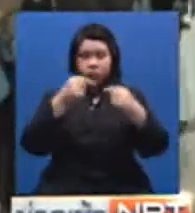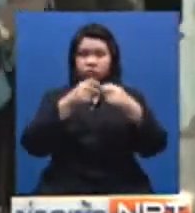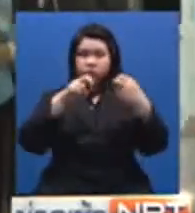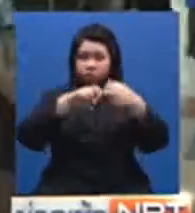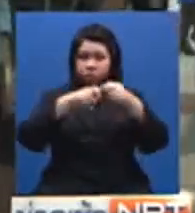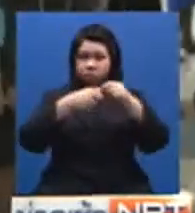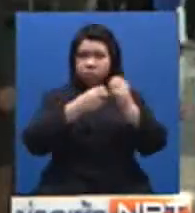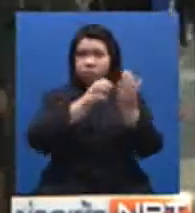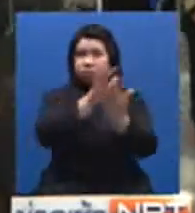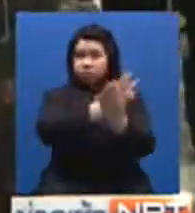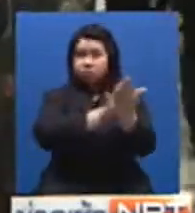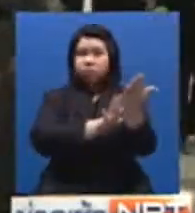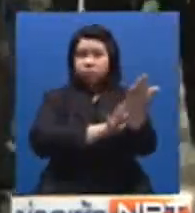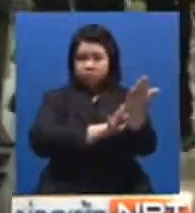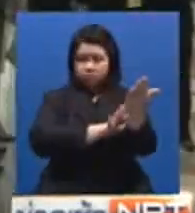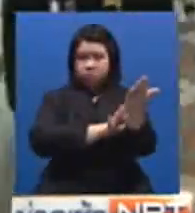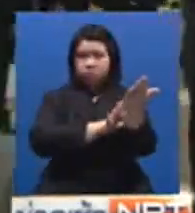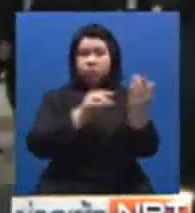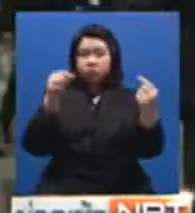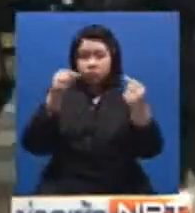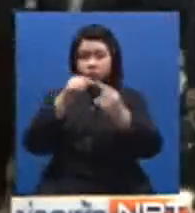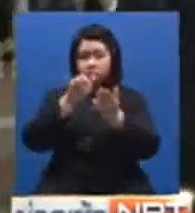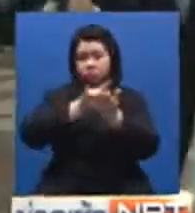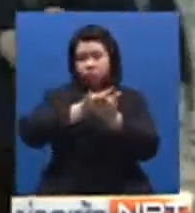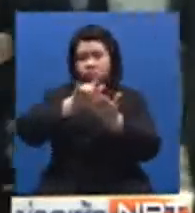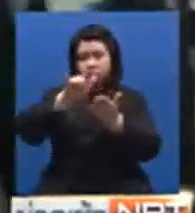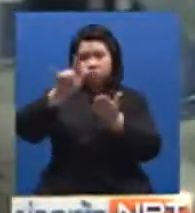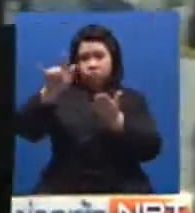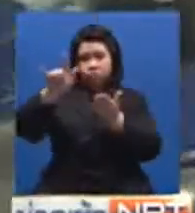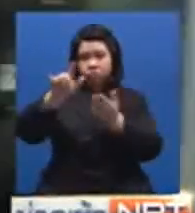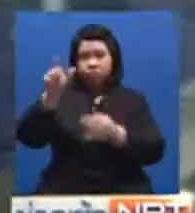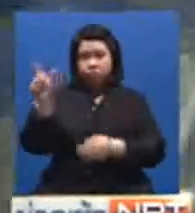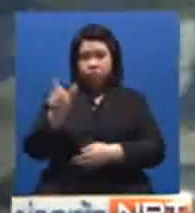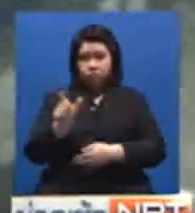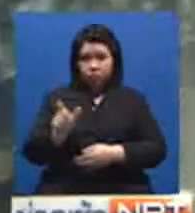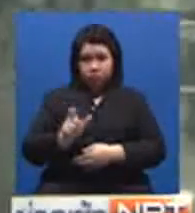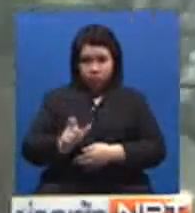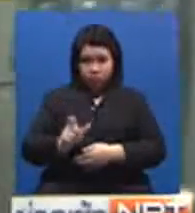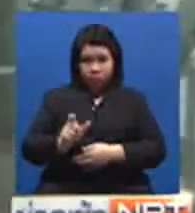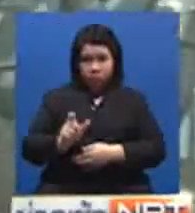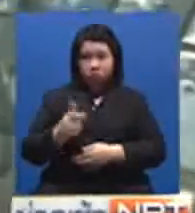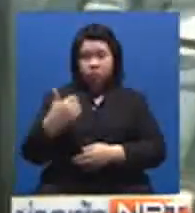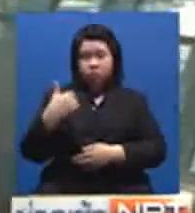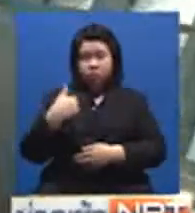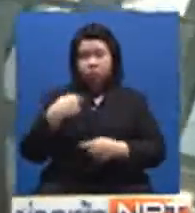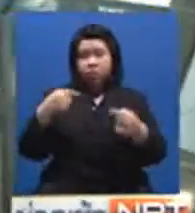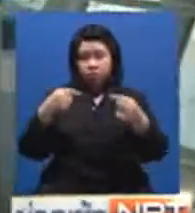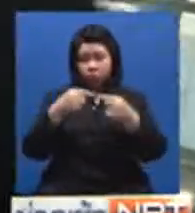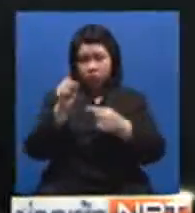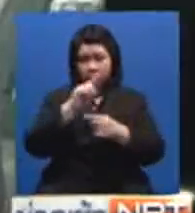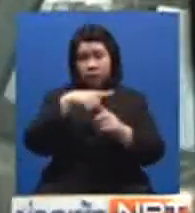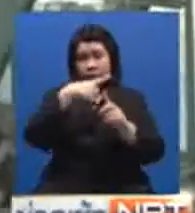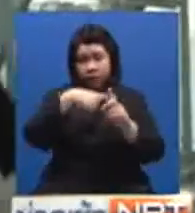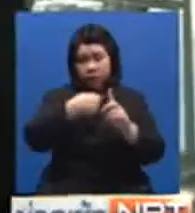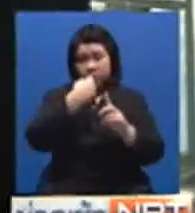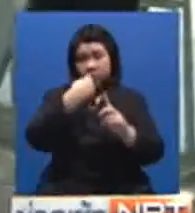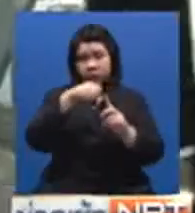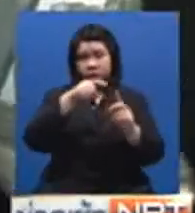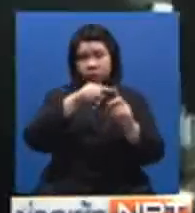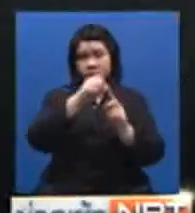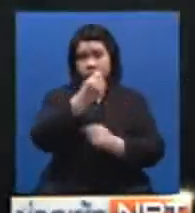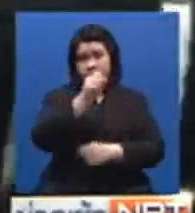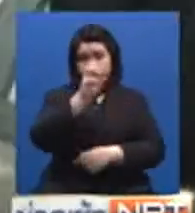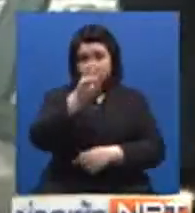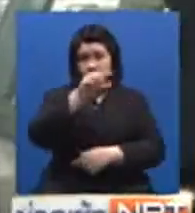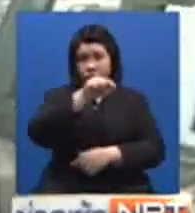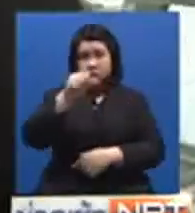ระหว่างการเดินทางไปร่วมการประชุมผู้นำเอเชียยุโรปหรืออาเซมที่จัดขึ้นระหว่างวันที่16ถึง17ตุลาคมนี้